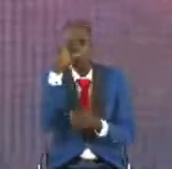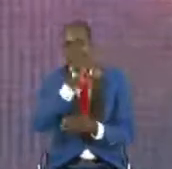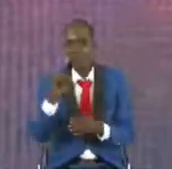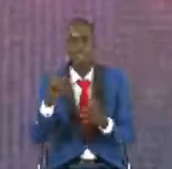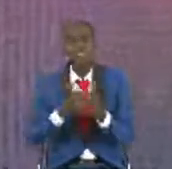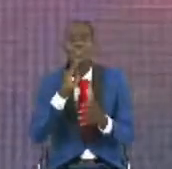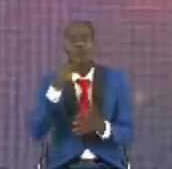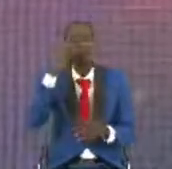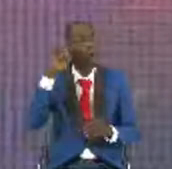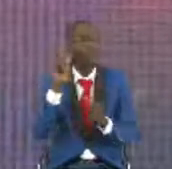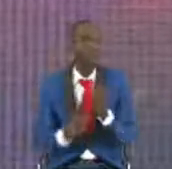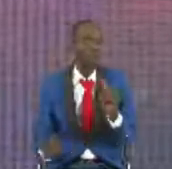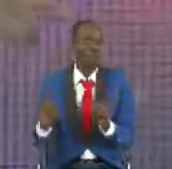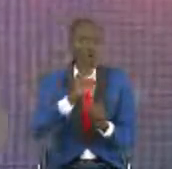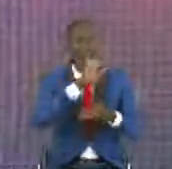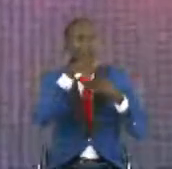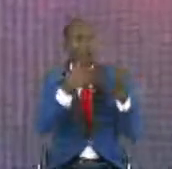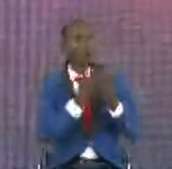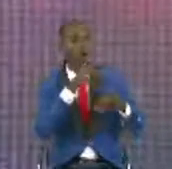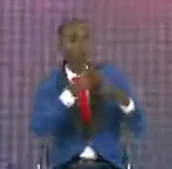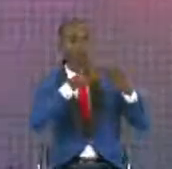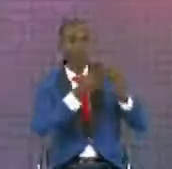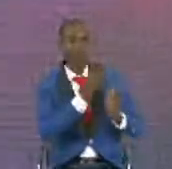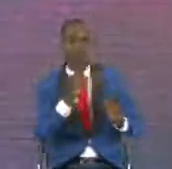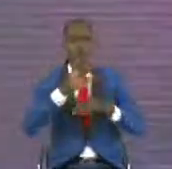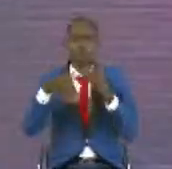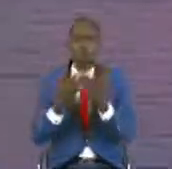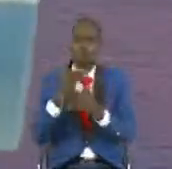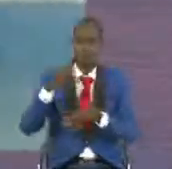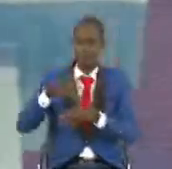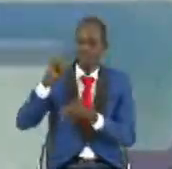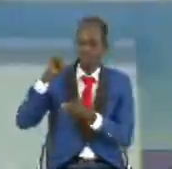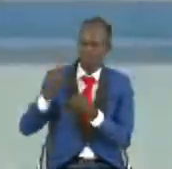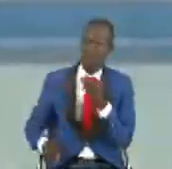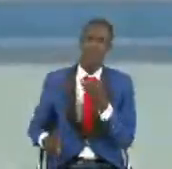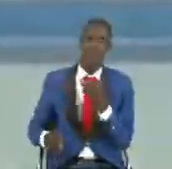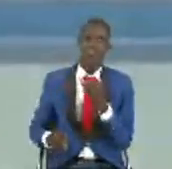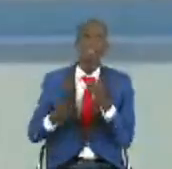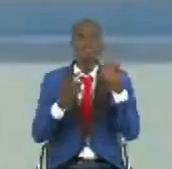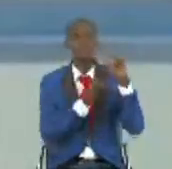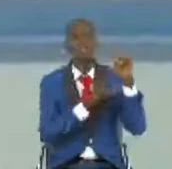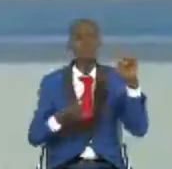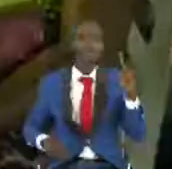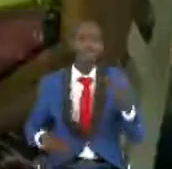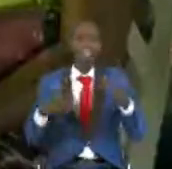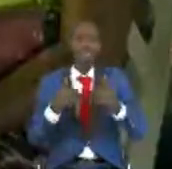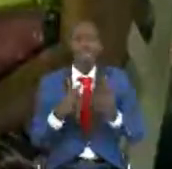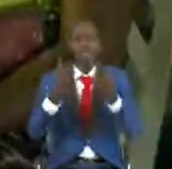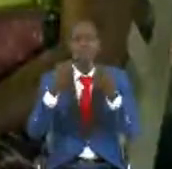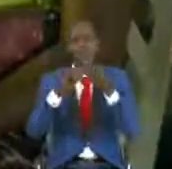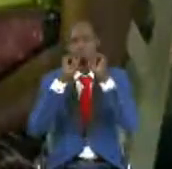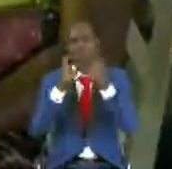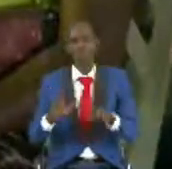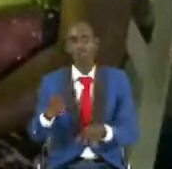tout le monde. Tous au début et tous à la fin. Le Seigneur est venu te